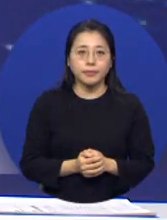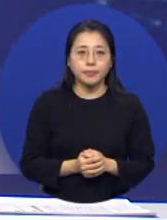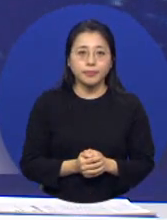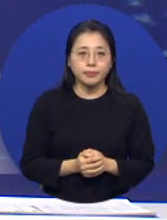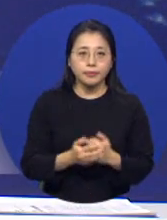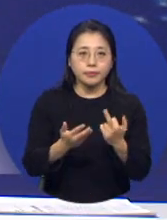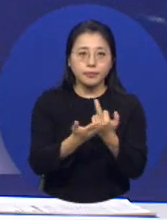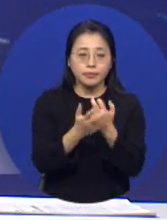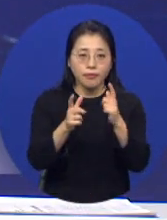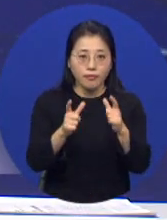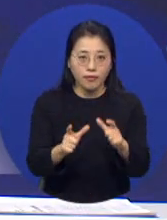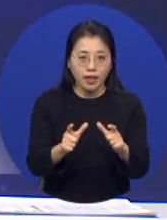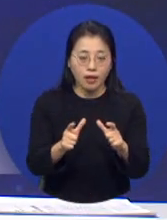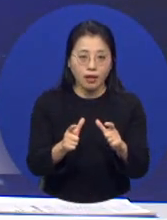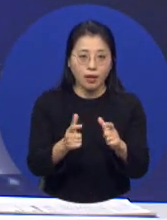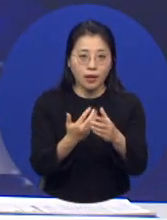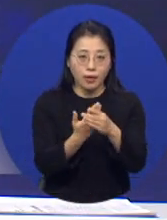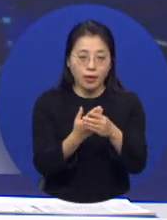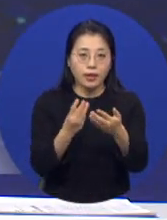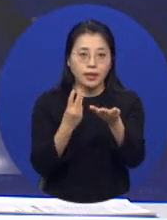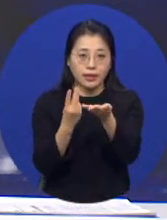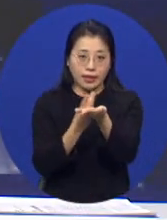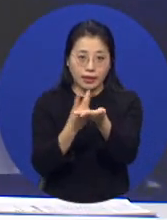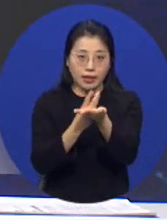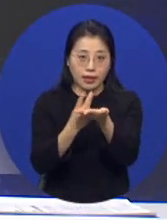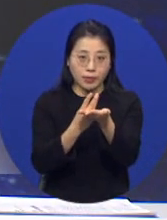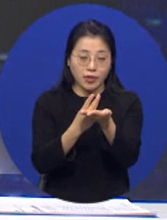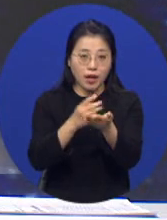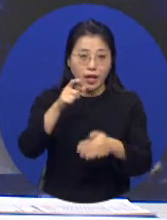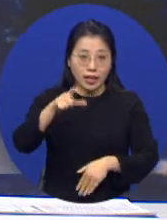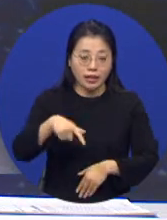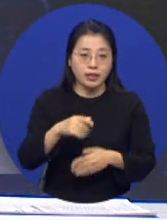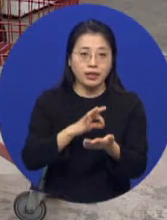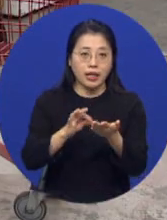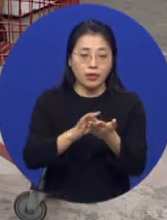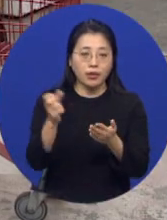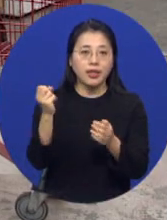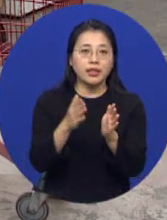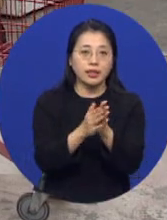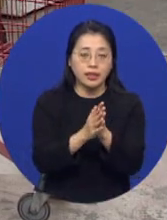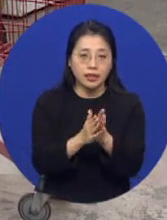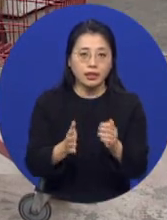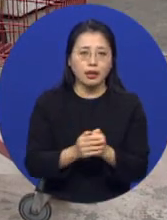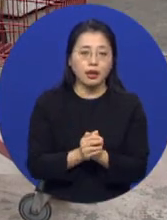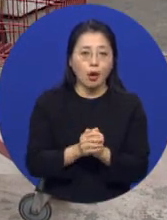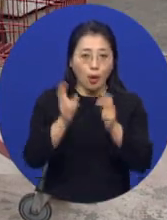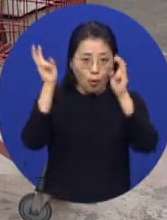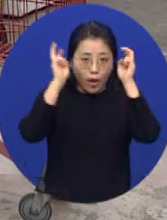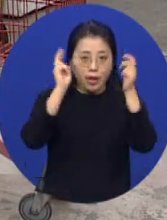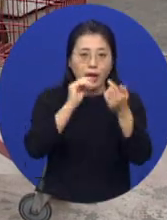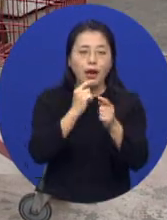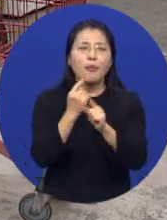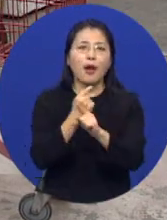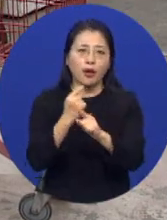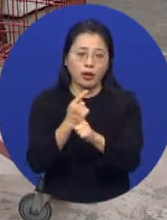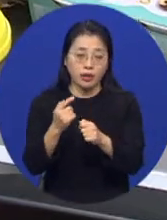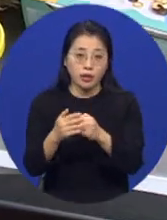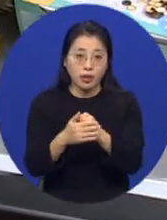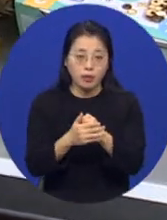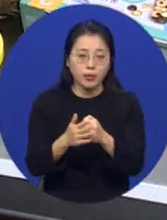제주 지역 화폐인 탐나는전 사용이 제게 됐습니다 제주도는 탐나는 전 운영 대행사 변경으로 인한